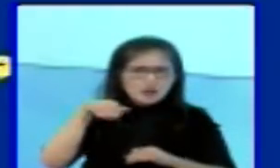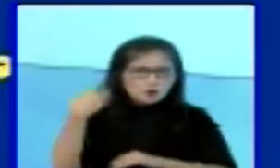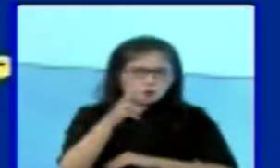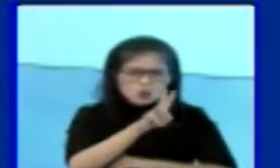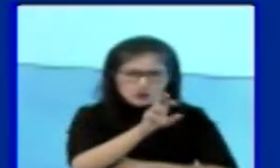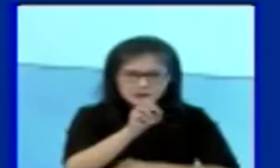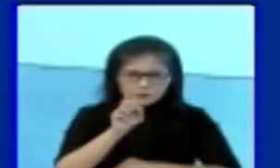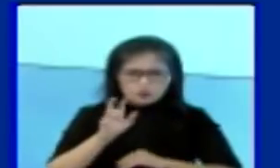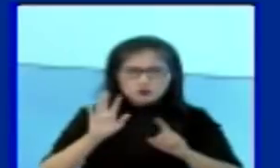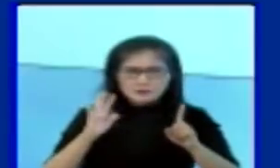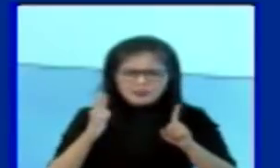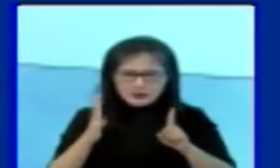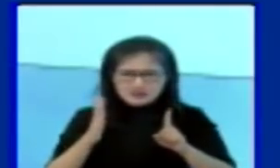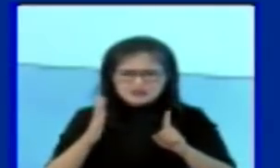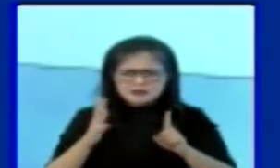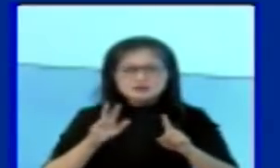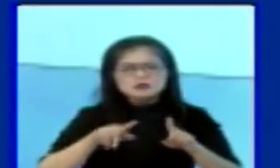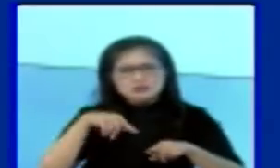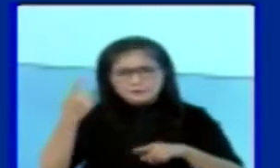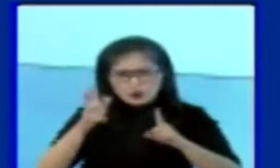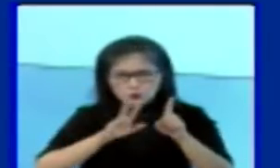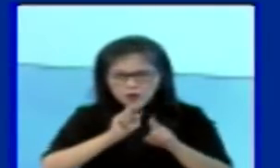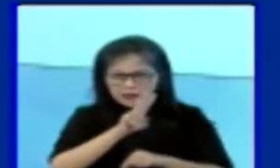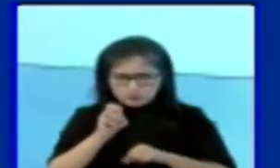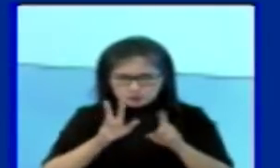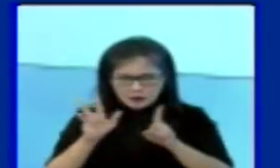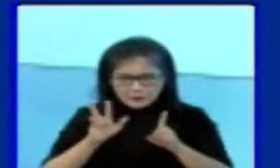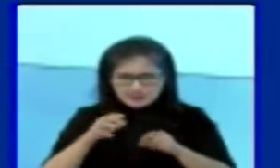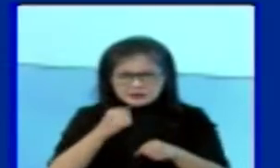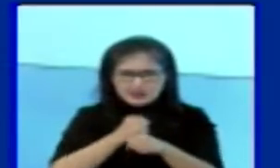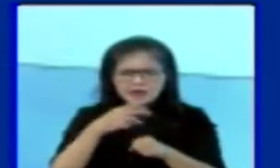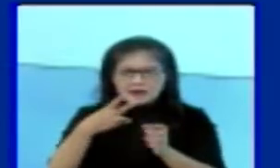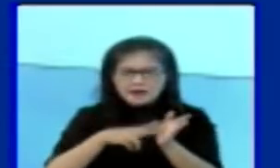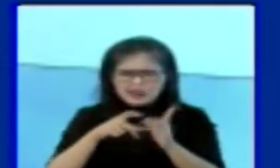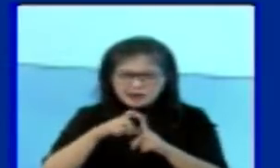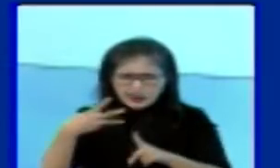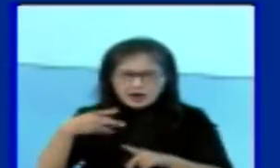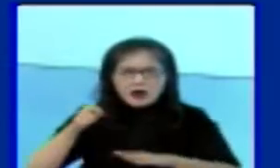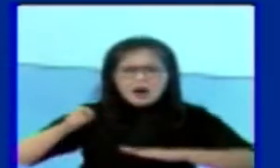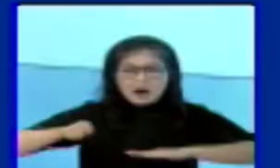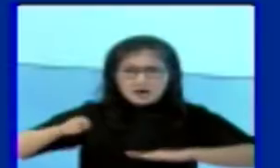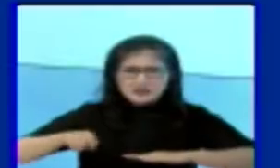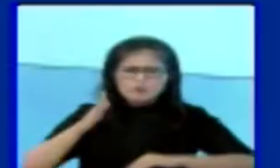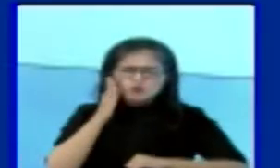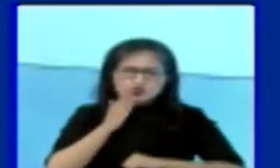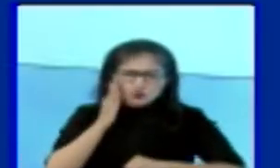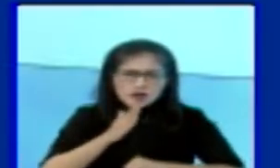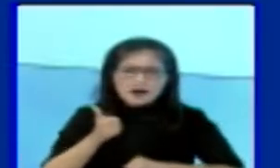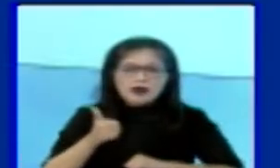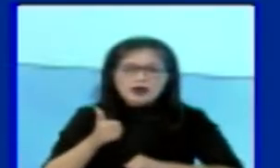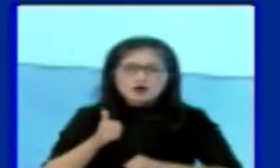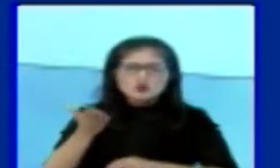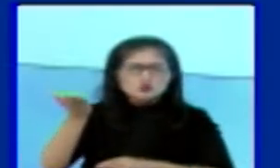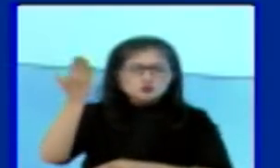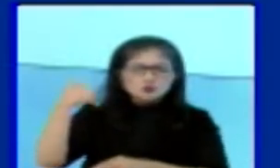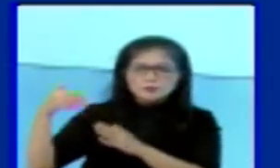2010-2014. Idewa Gede Palguna, Hakim Konstitusi yang merupakan Hakim Konstitusi termuda, serta pernah menjabat sebagai anggota